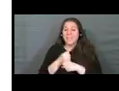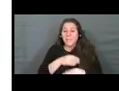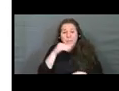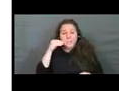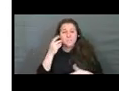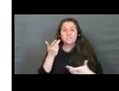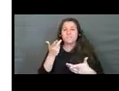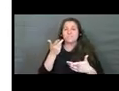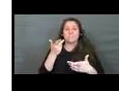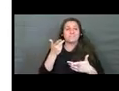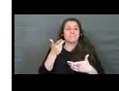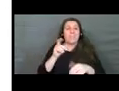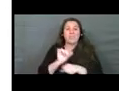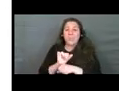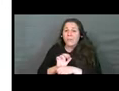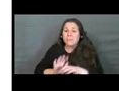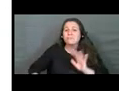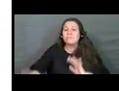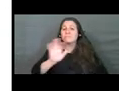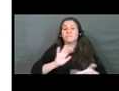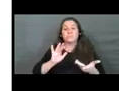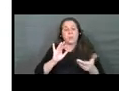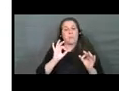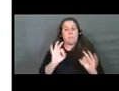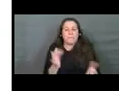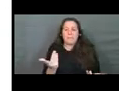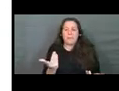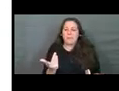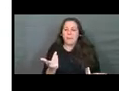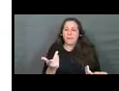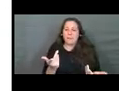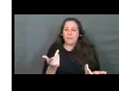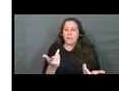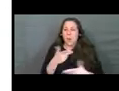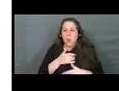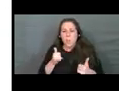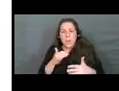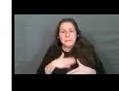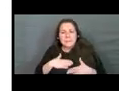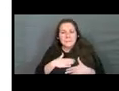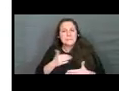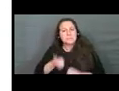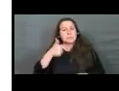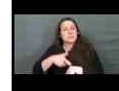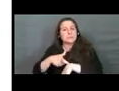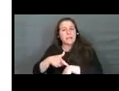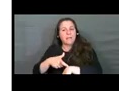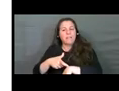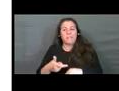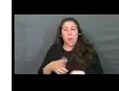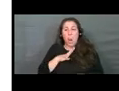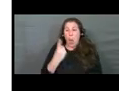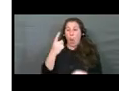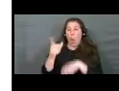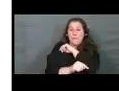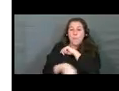On a quelqu'un qui prenait tout son petit change pour faire sa semaine. Faisait même pas toutes ses heures, faisait 30, 31 heures au lieu de 35. Puis quand il